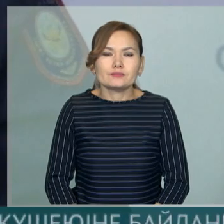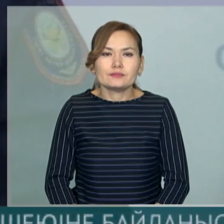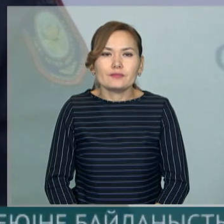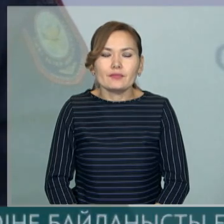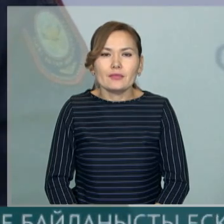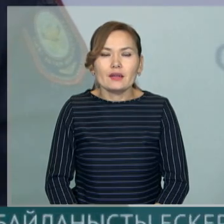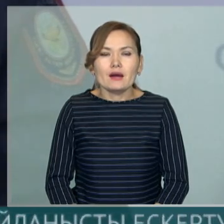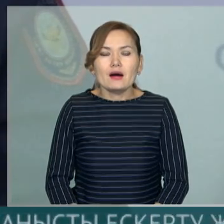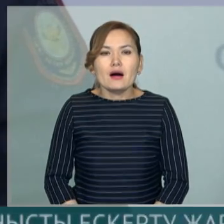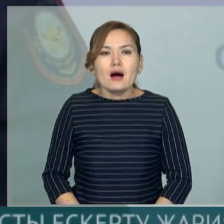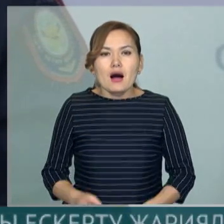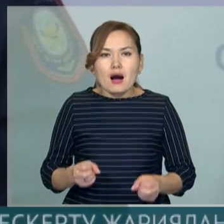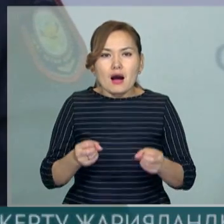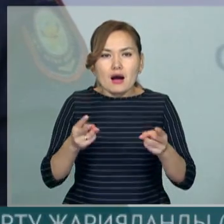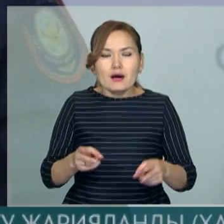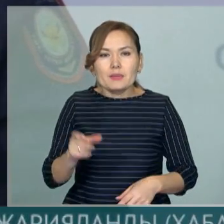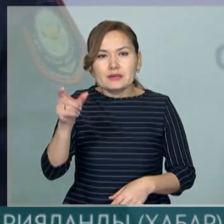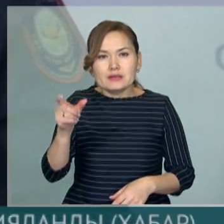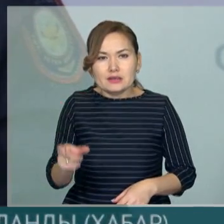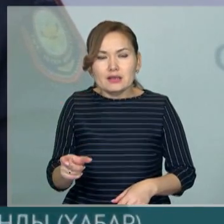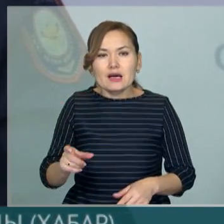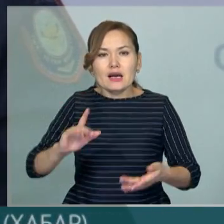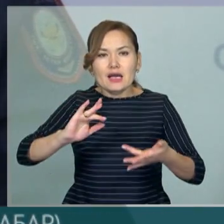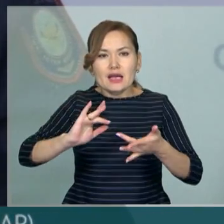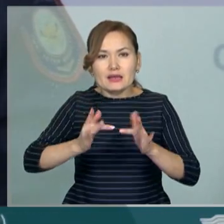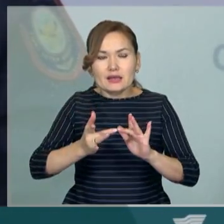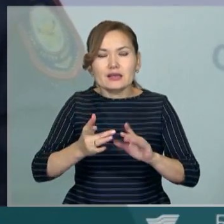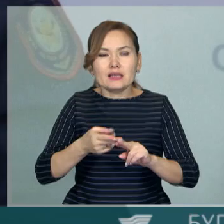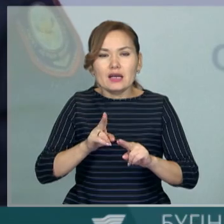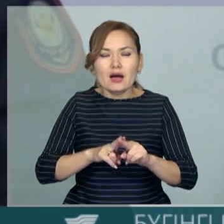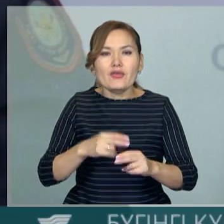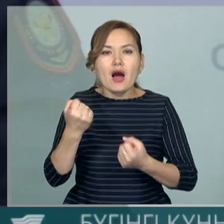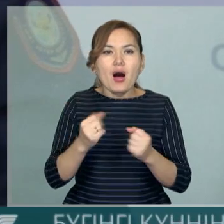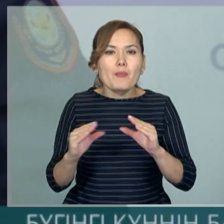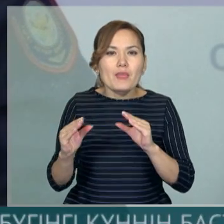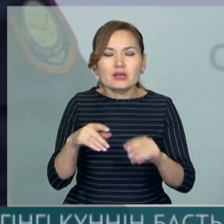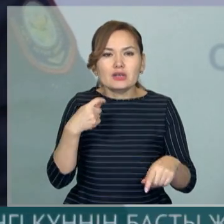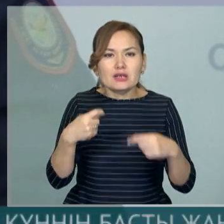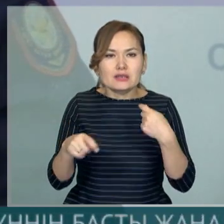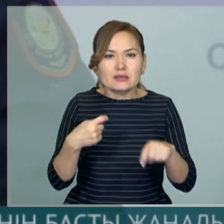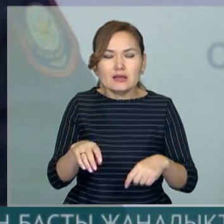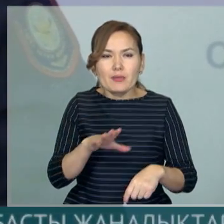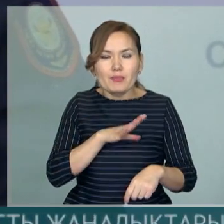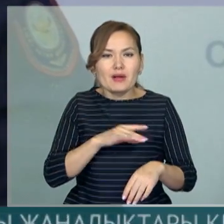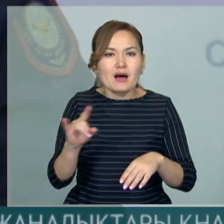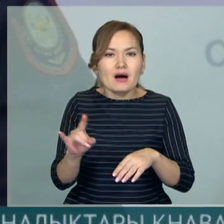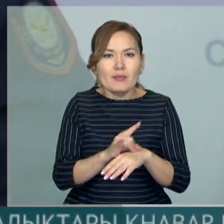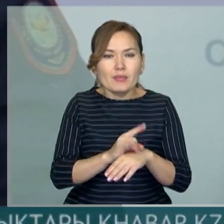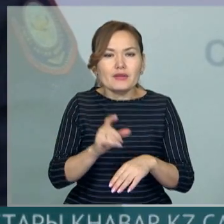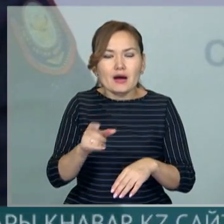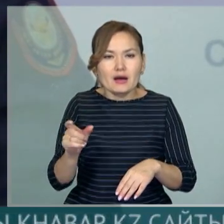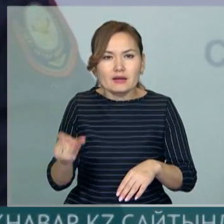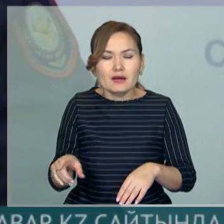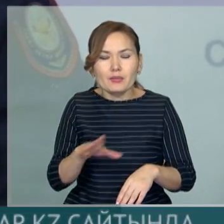Тергеу шаралары барысында күдіктілер басқа бір адамға тіркелген банк карточкалары арқылы ақшалып отырғандығы анықталды. Және банкоматқа